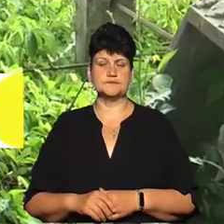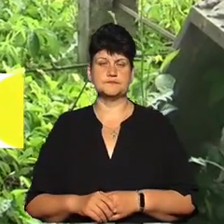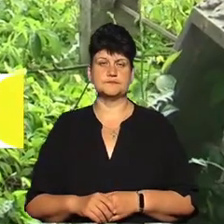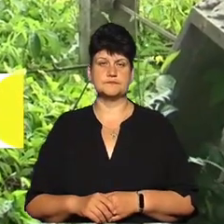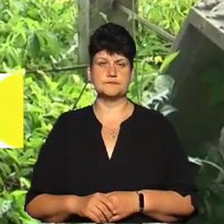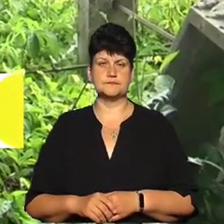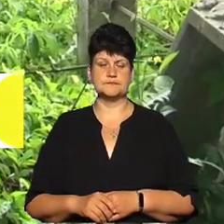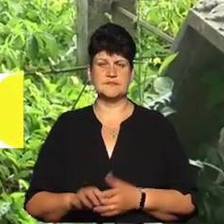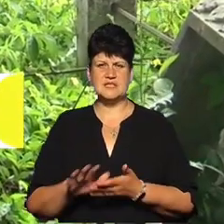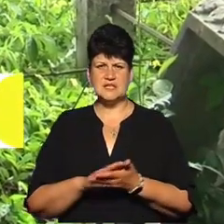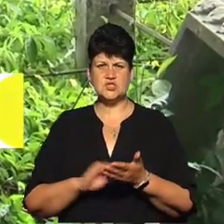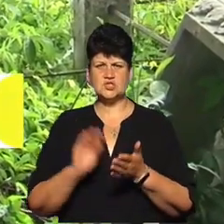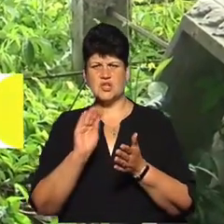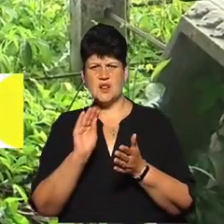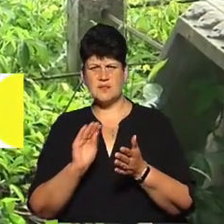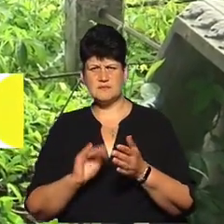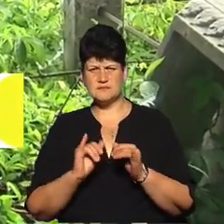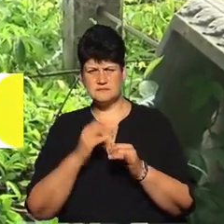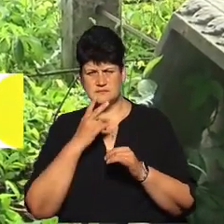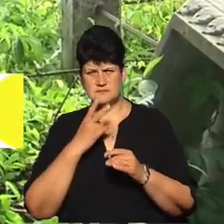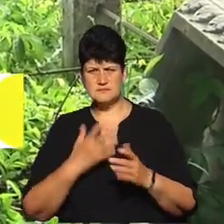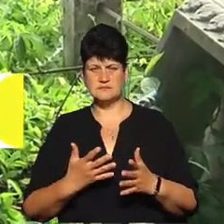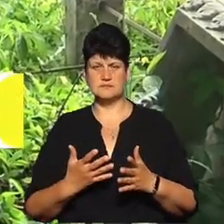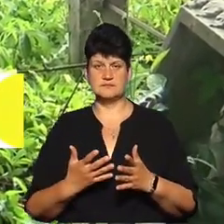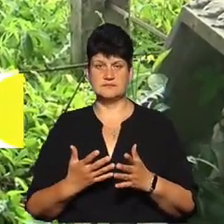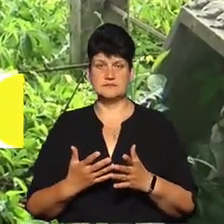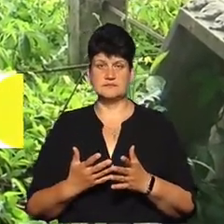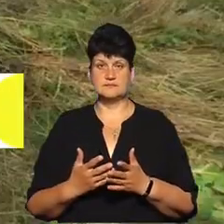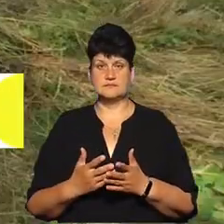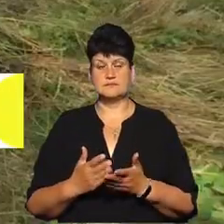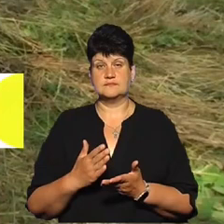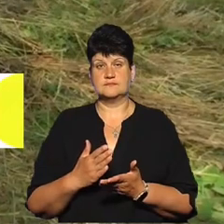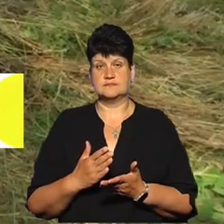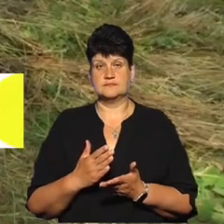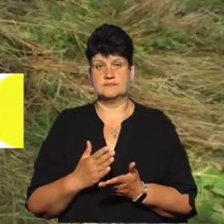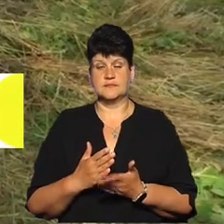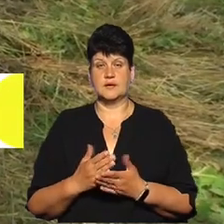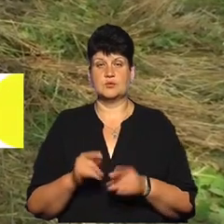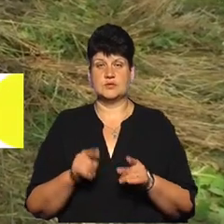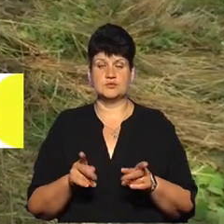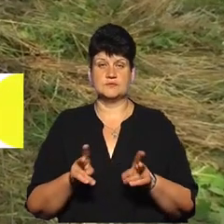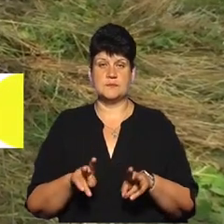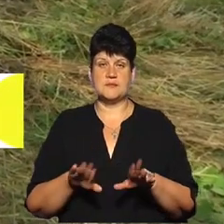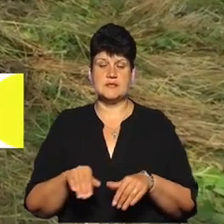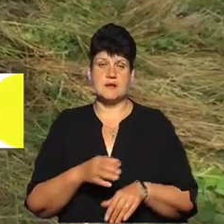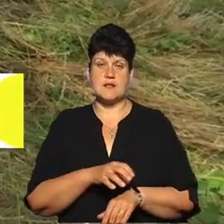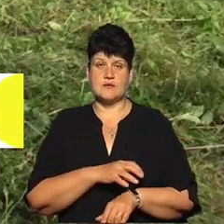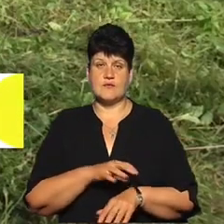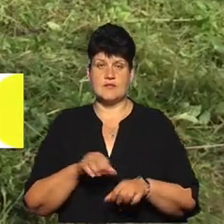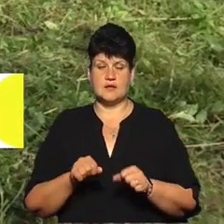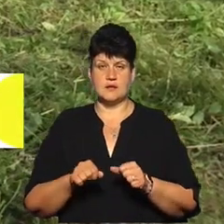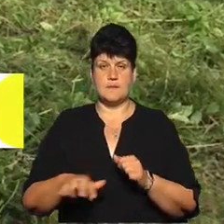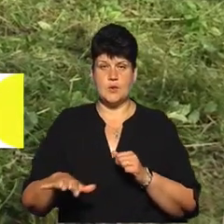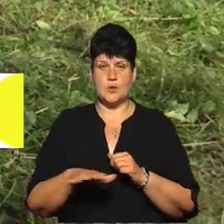понищені надписи. Ну, пожинаємо наслідки радянської влади. Площа кладовища становить 4 гектари.